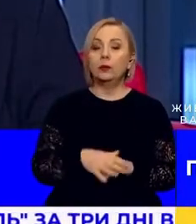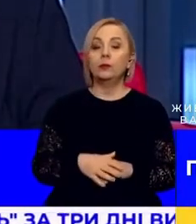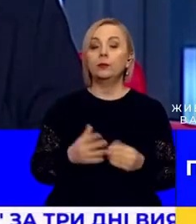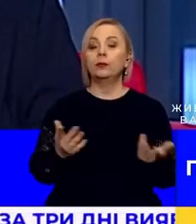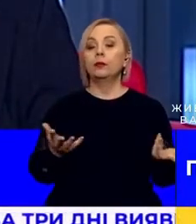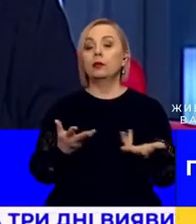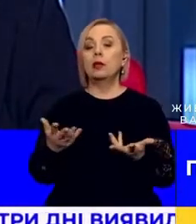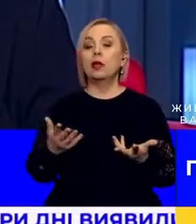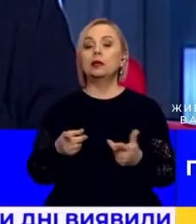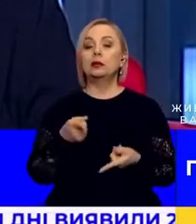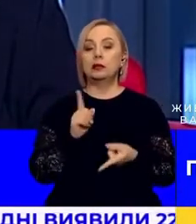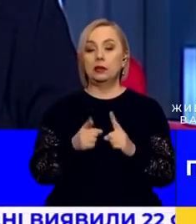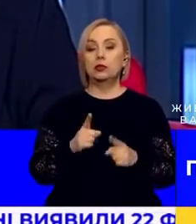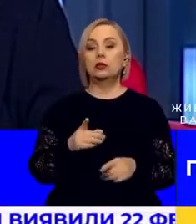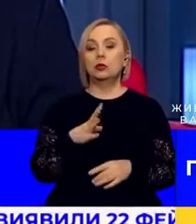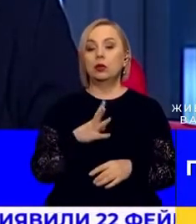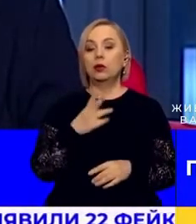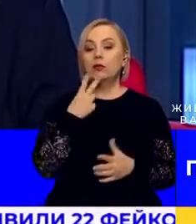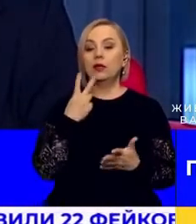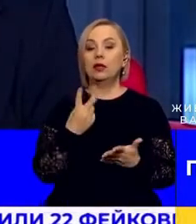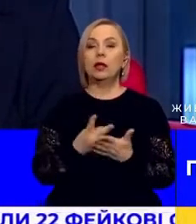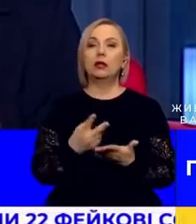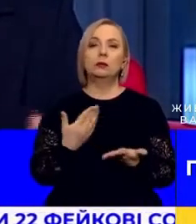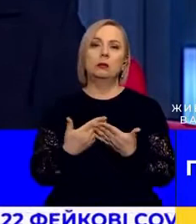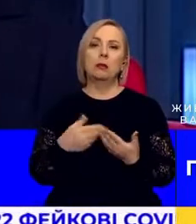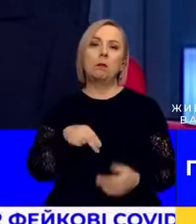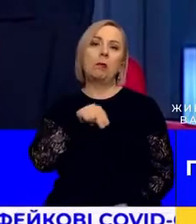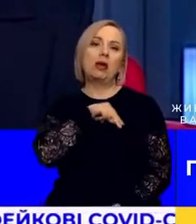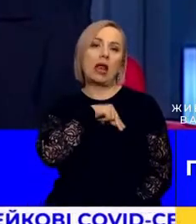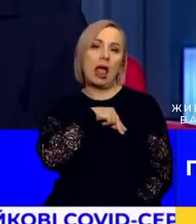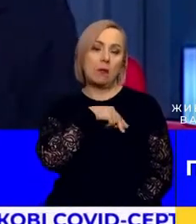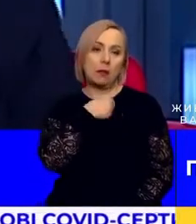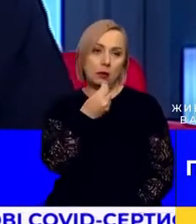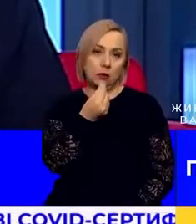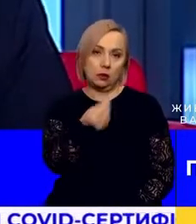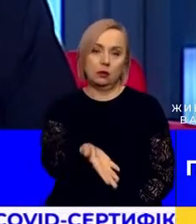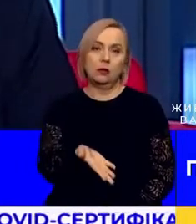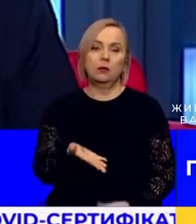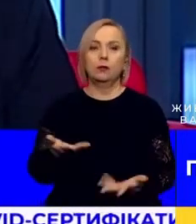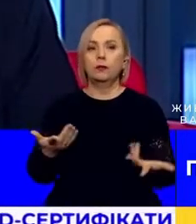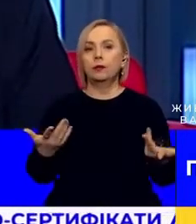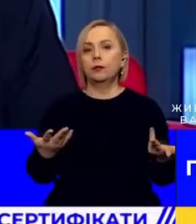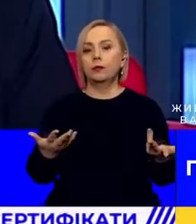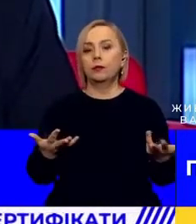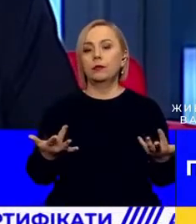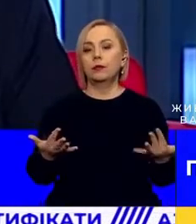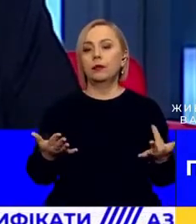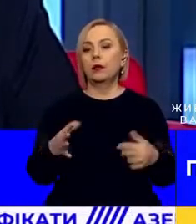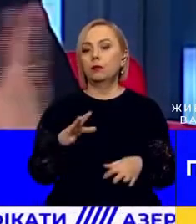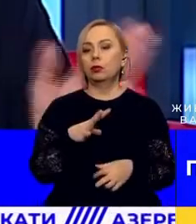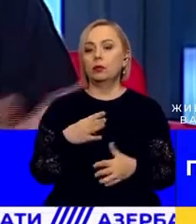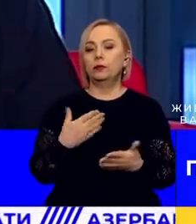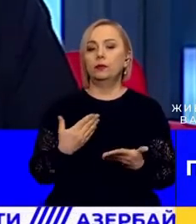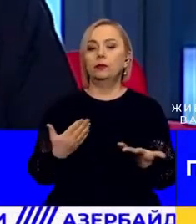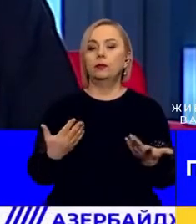дійсно були у вигляді премій, десь вони були у вигляді, не знаю, таких